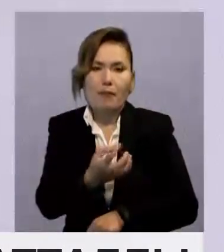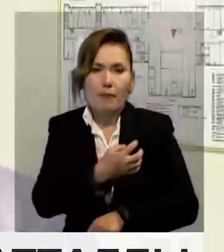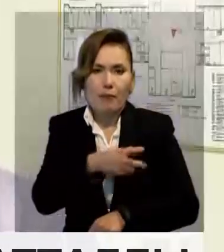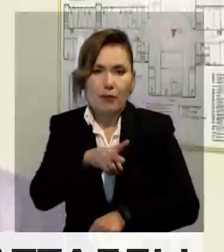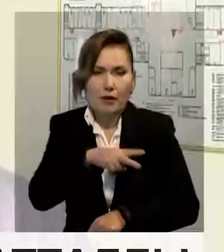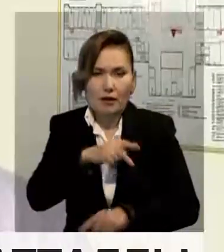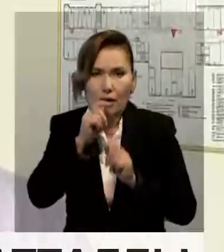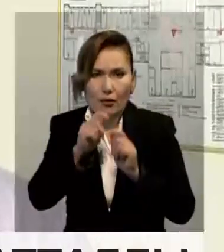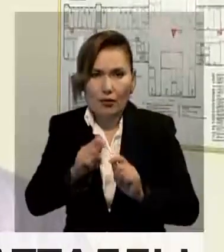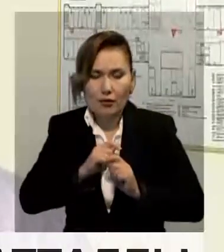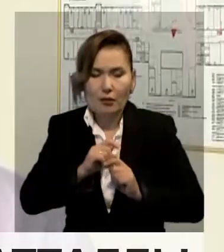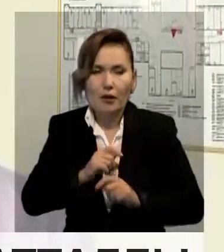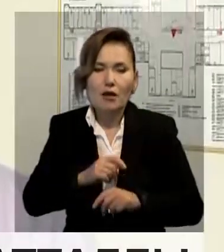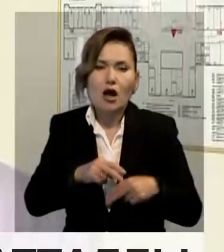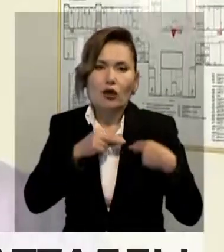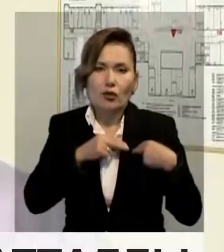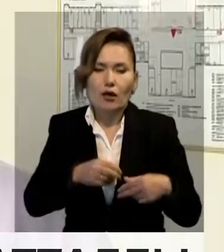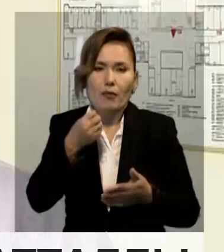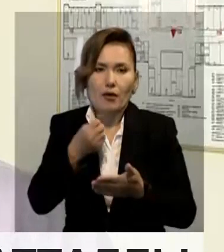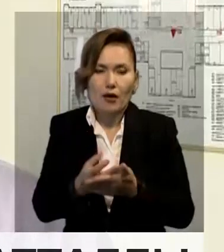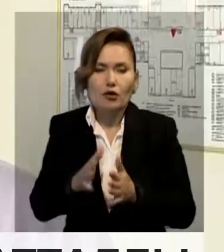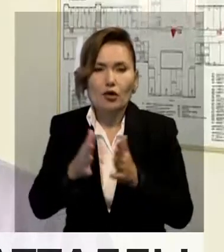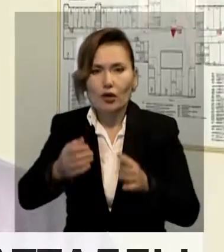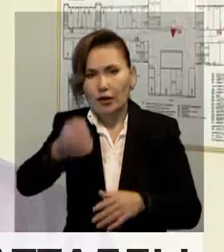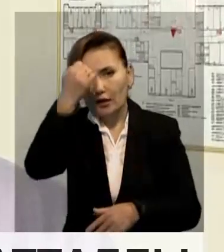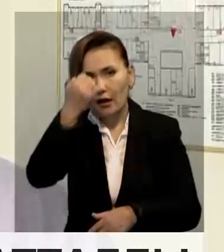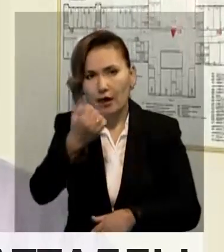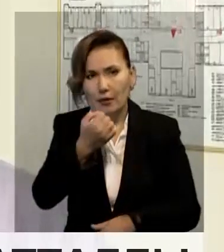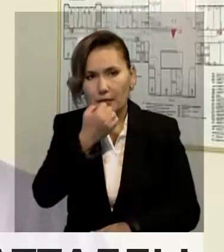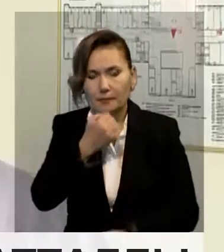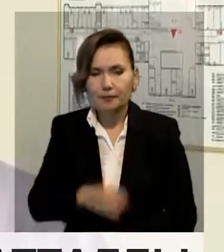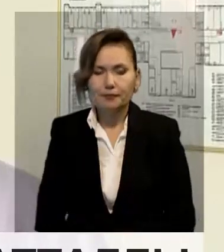бізге. Еңбегімізді бағалағандарына көптен көп рахмет.